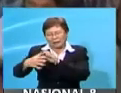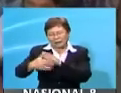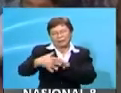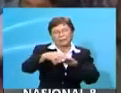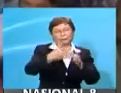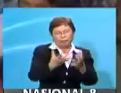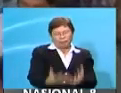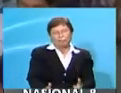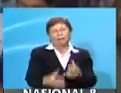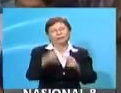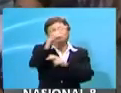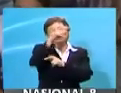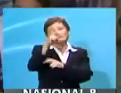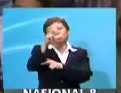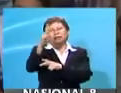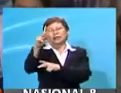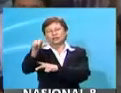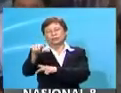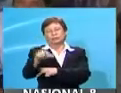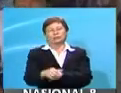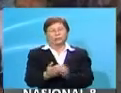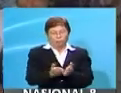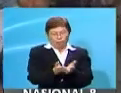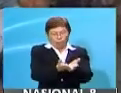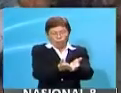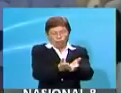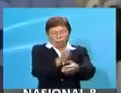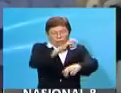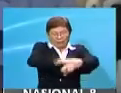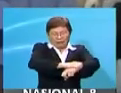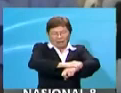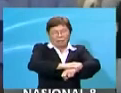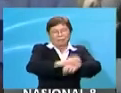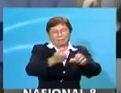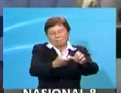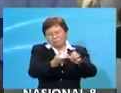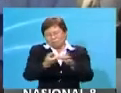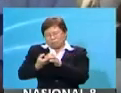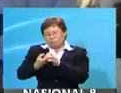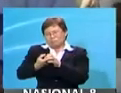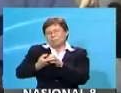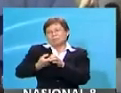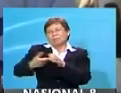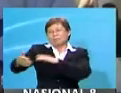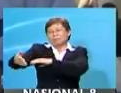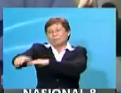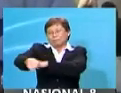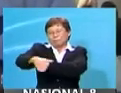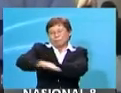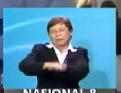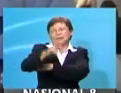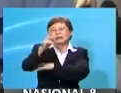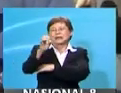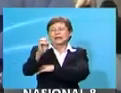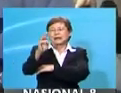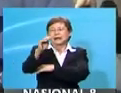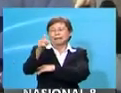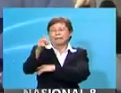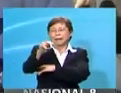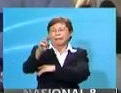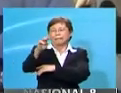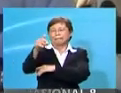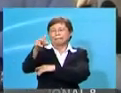seberat hampir bot yang ditahan dibawa ke Jeti Pengkalan maritim kemaman di Kuala kemaman